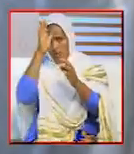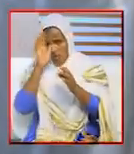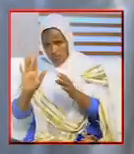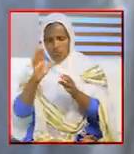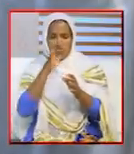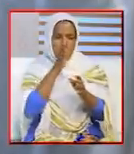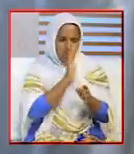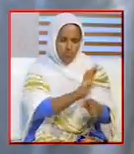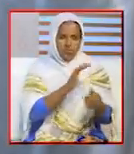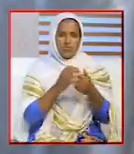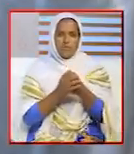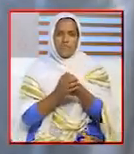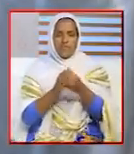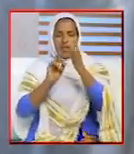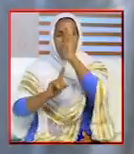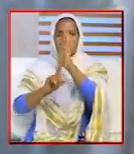እና እናቶች፣